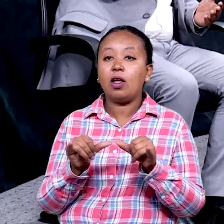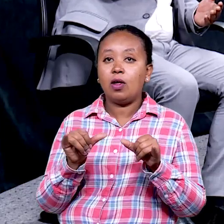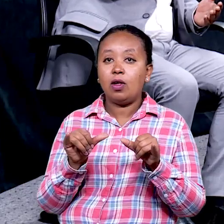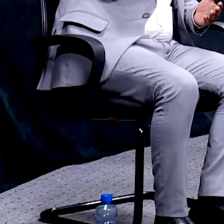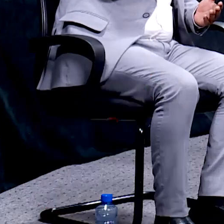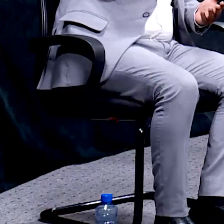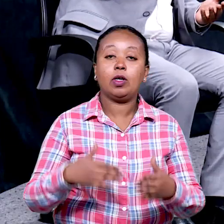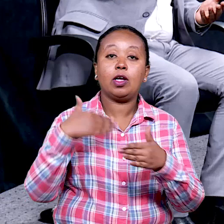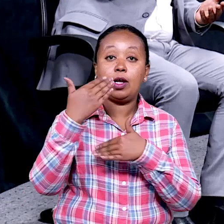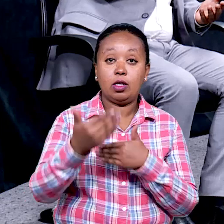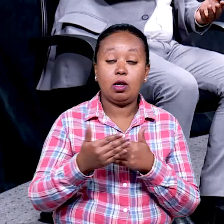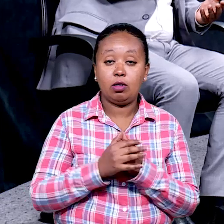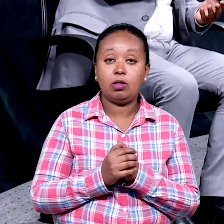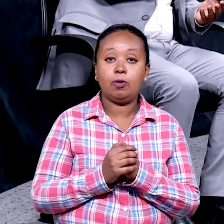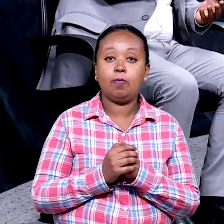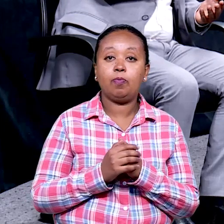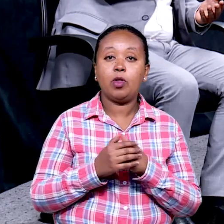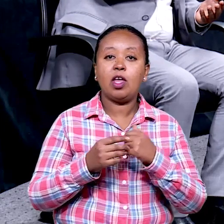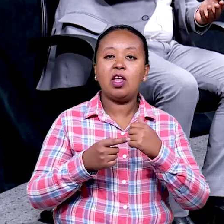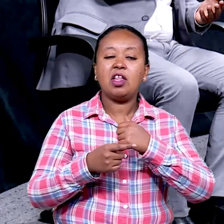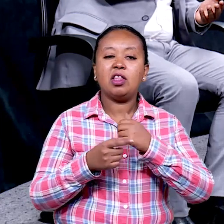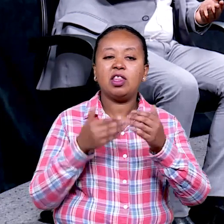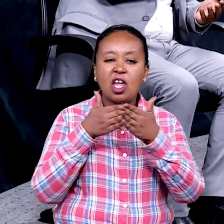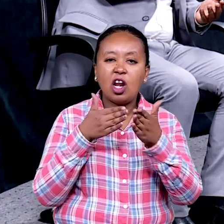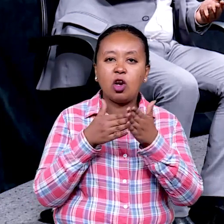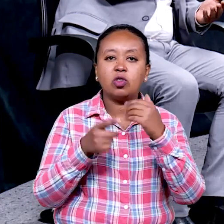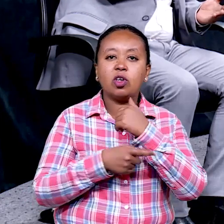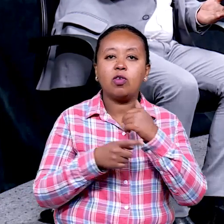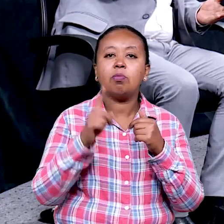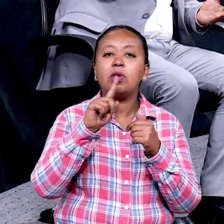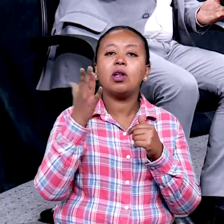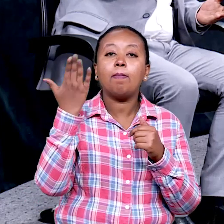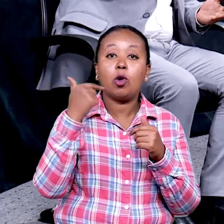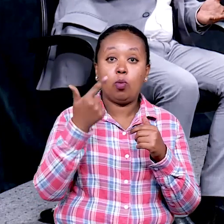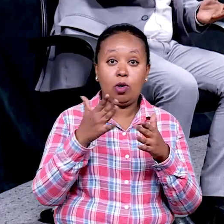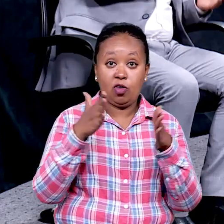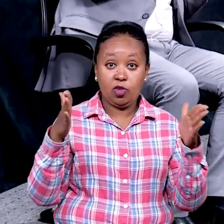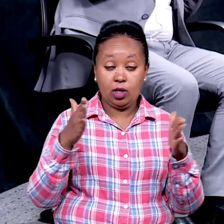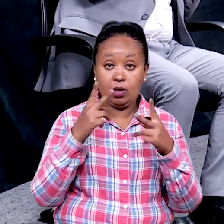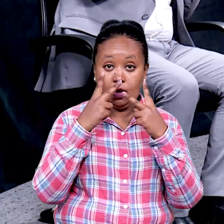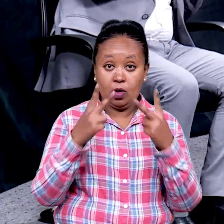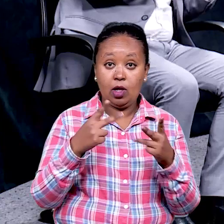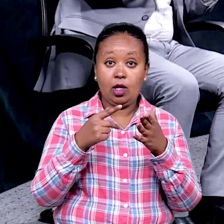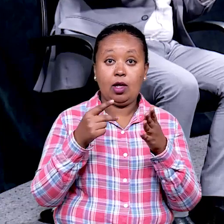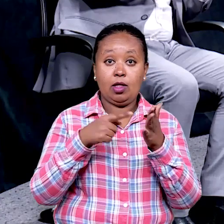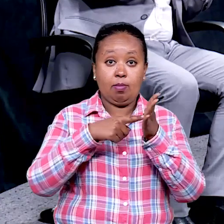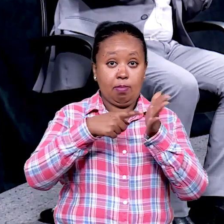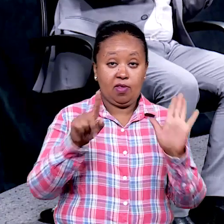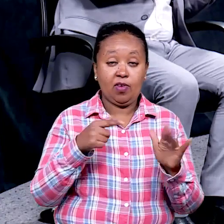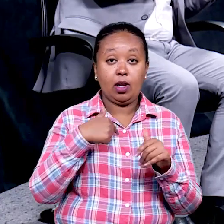ለዛስ ተግዳሮቶቹ ምንድን ነበሩ? ክፍተት ካለ ሚለው ላይ ስፔሲፊካሊ እኔ